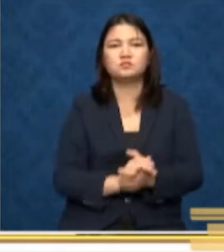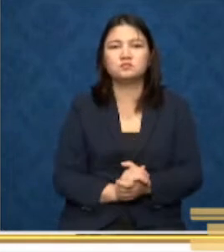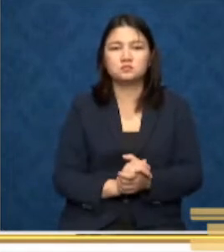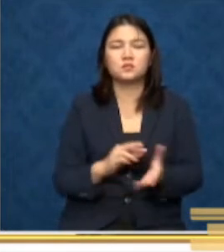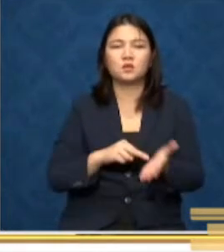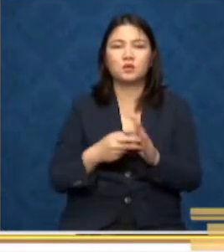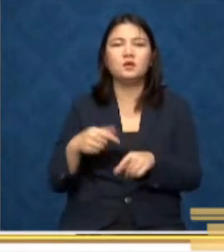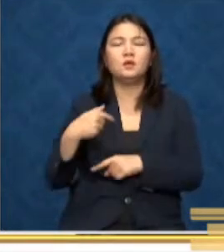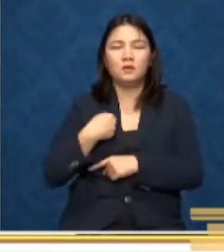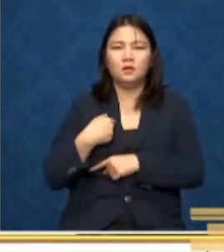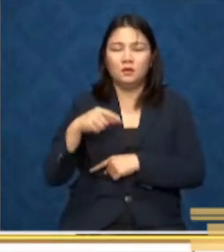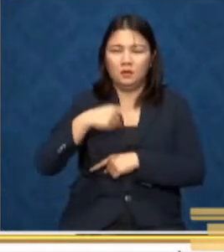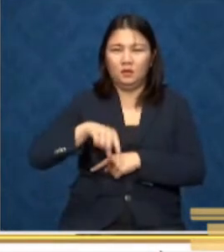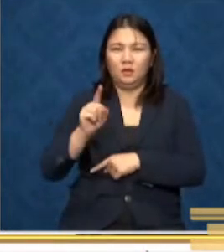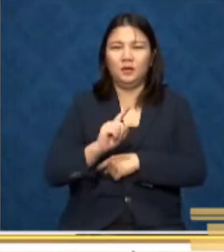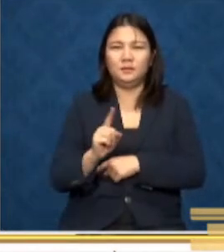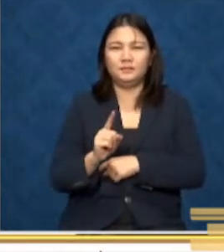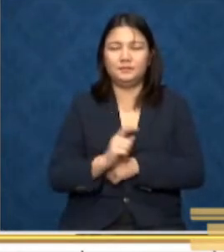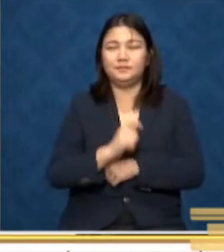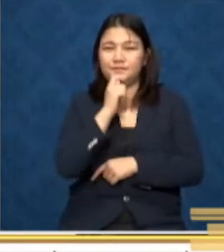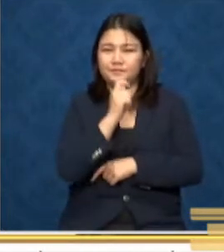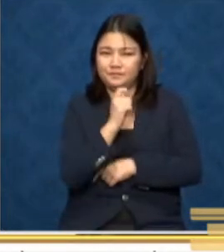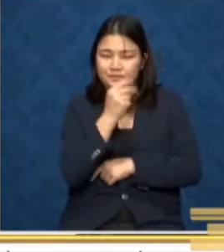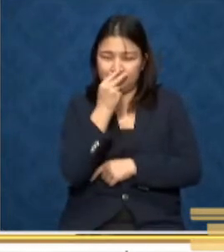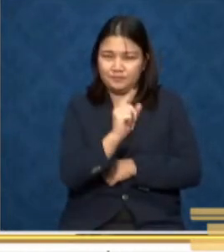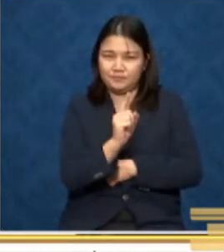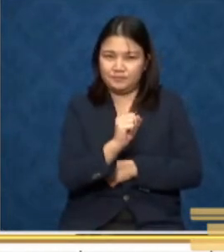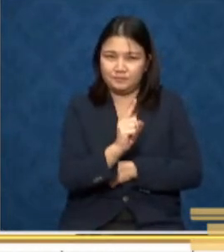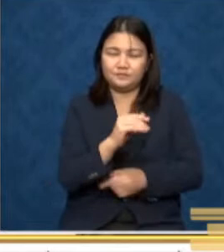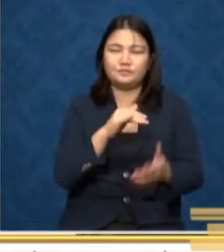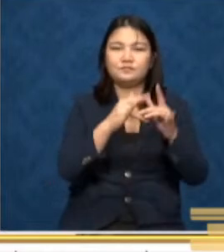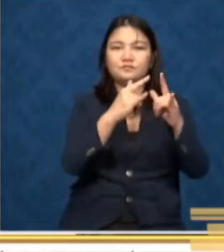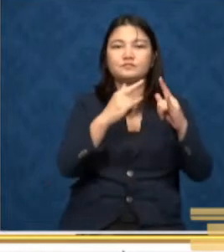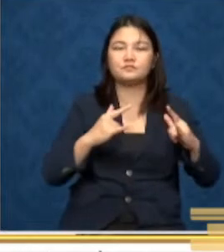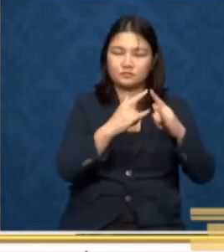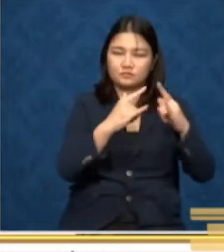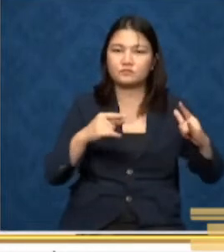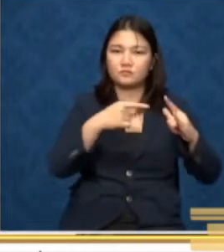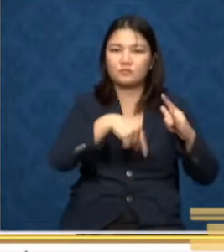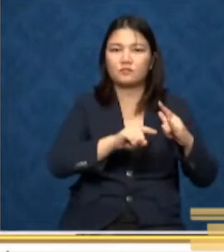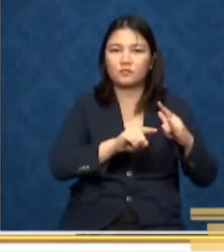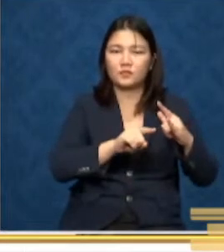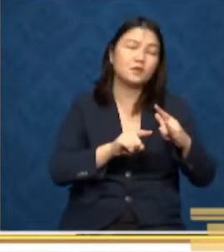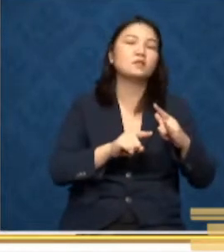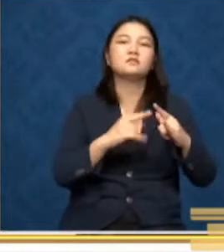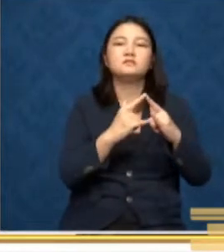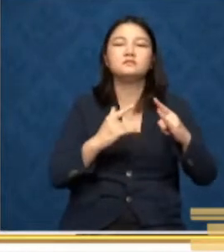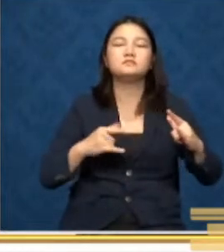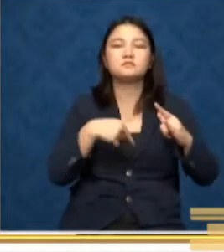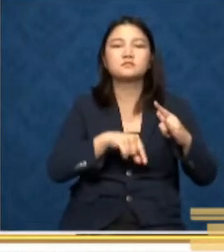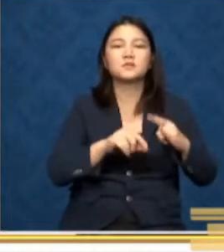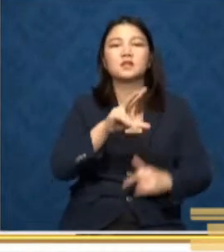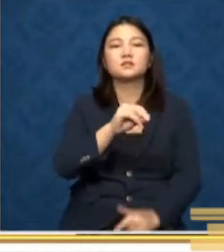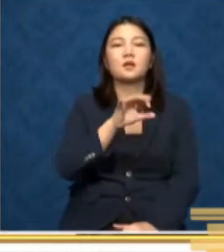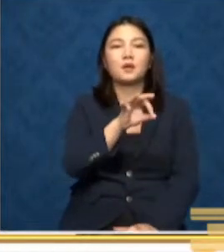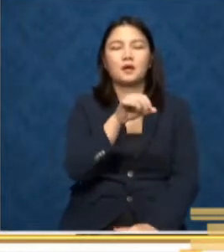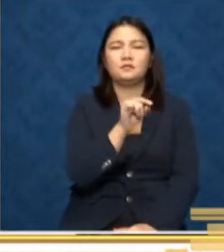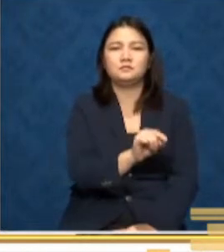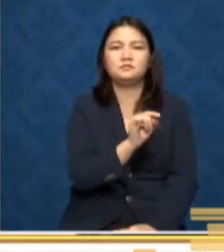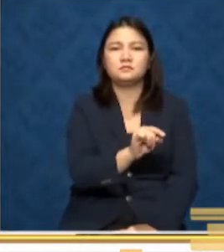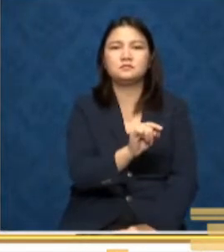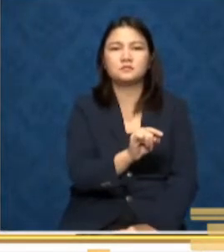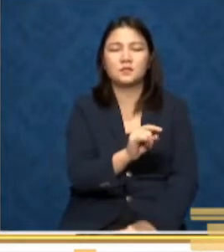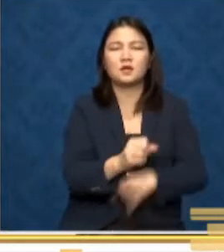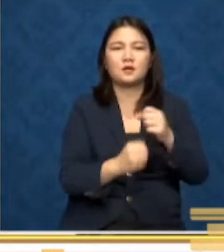มูลที่น่าเชื่อถือในจังหวัดนราธิวาสพิวาทค่ายปีเล้งค่ายเฉพาะกิจจวัตรสวนธรรมที่39ค่ะถึงกลาง